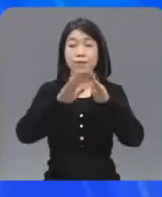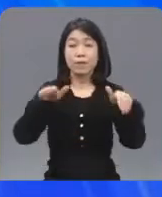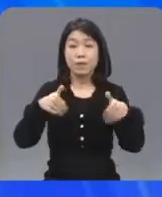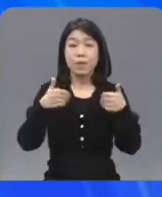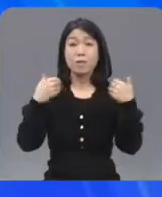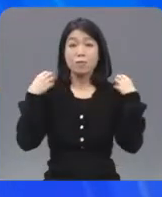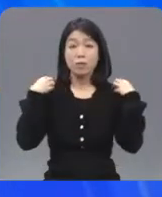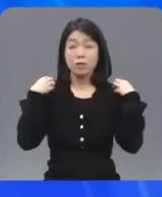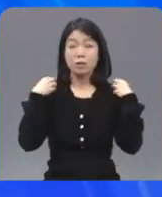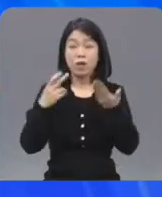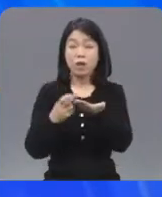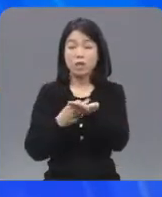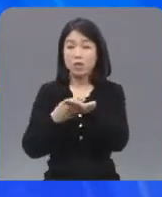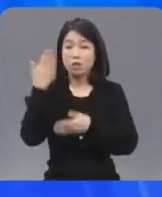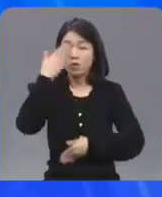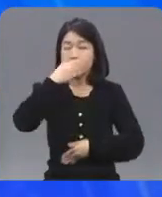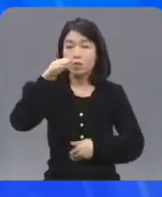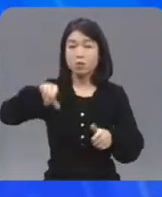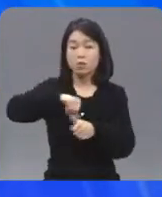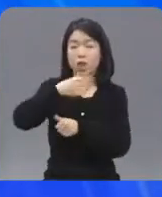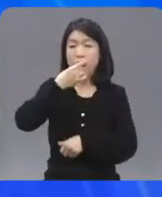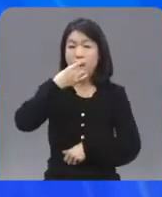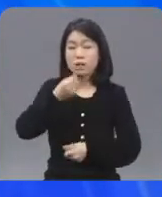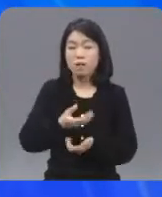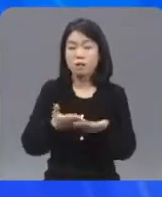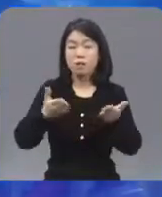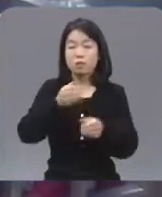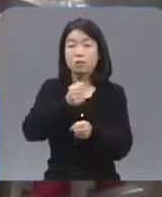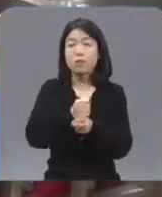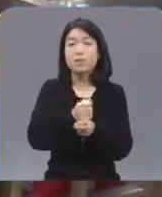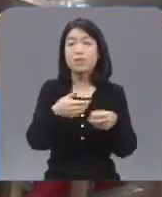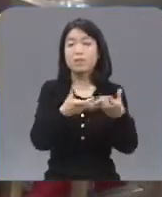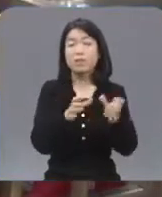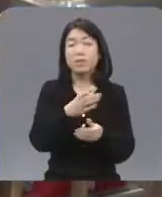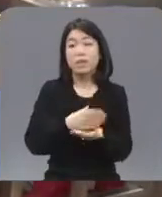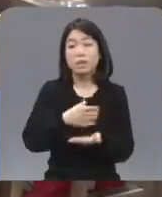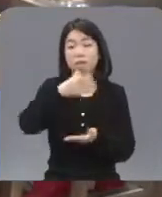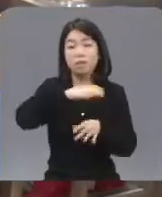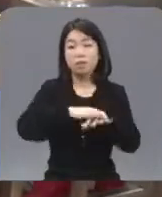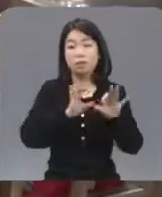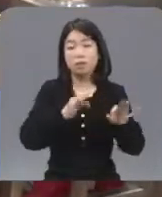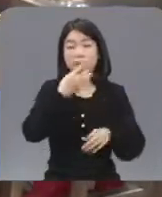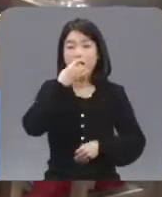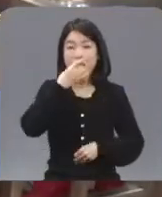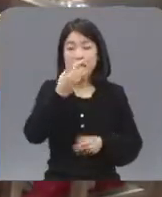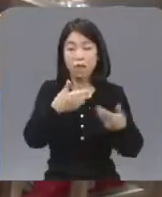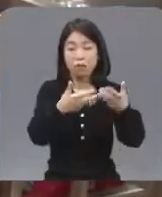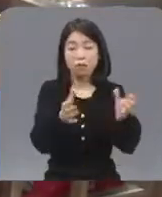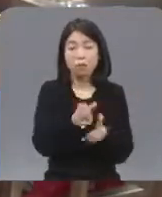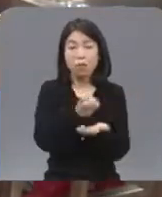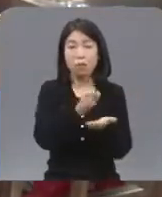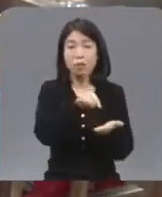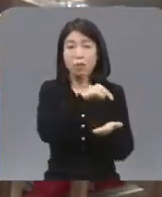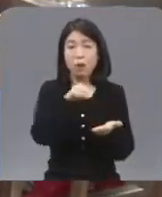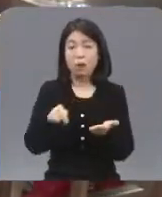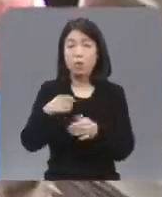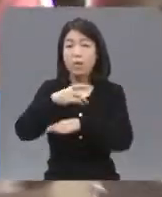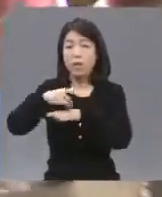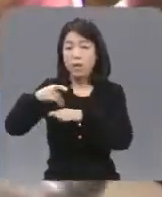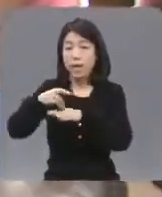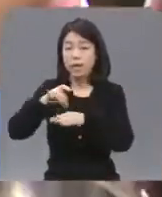전라남도가 제주도 친환경 쌀 공급 생산자 단체로 담양군 농협 쌀 공동사업법인과